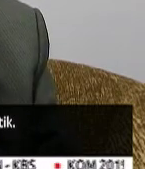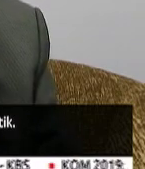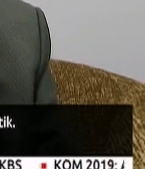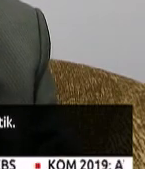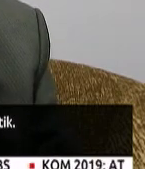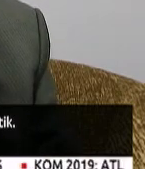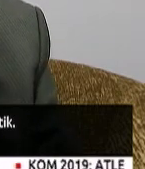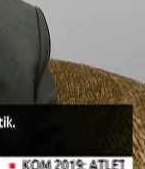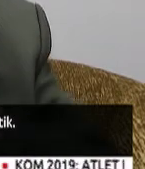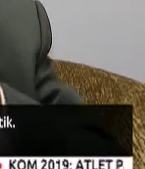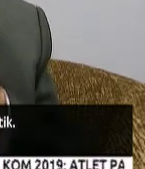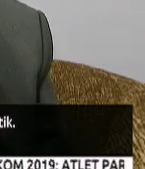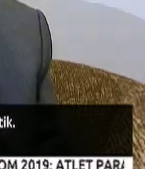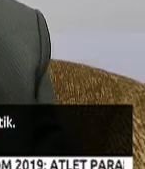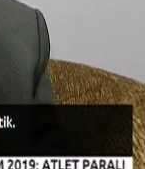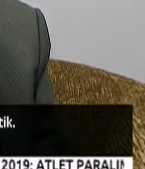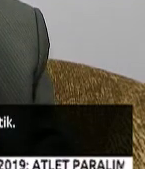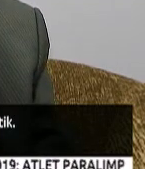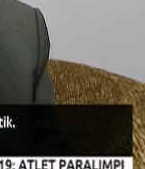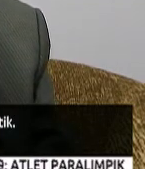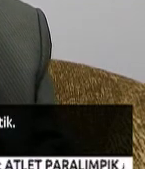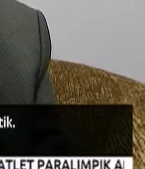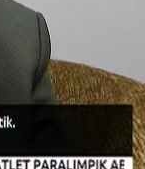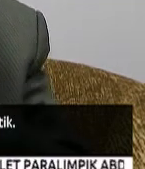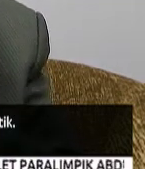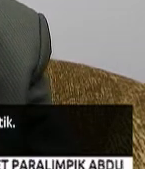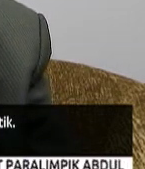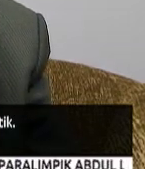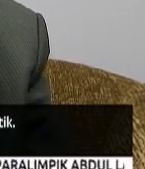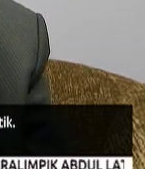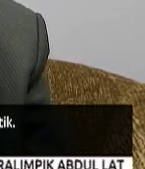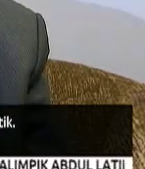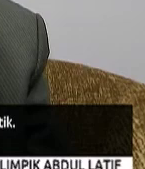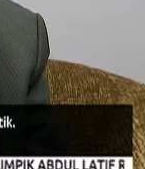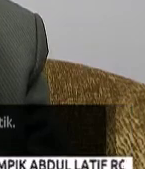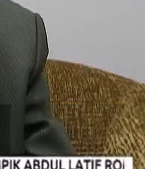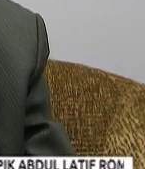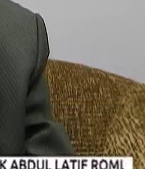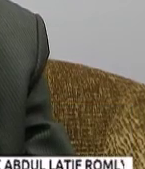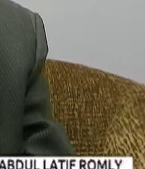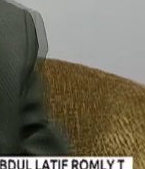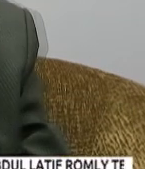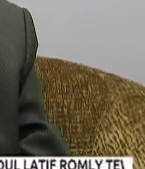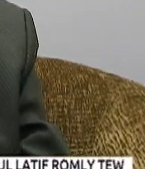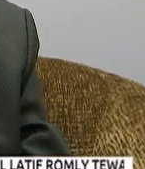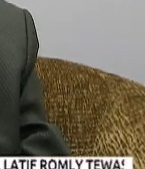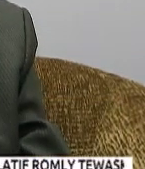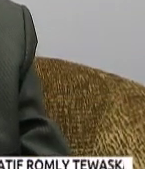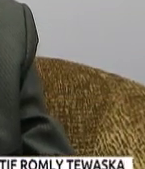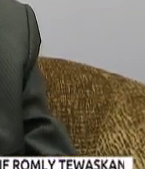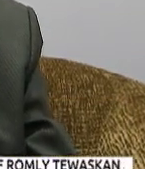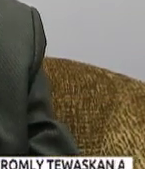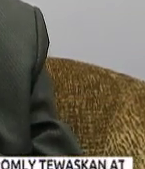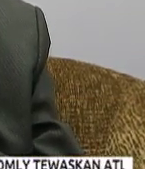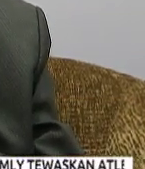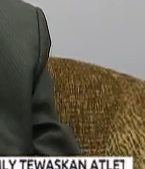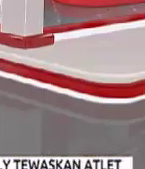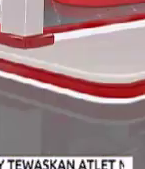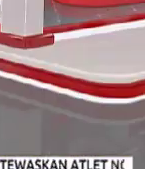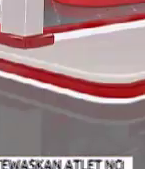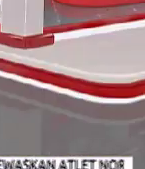about religion, well, go ahead and talk about the right things about religion.